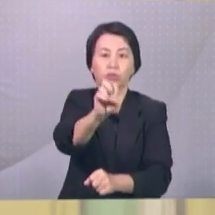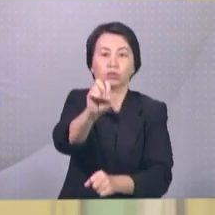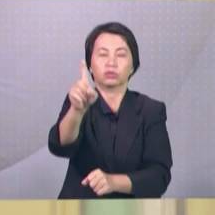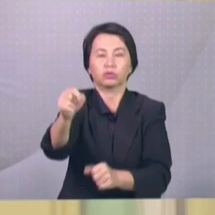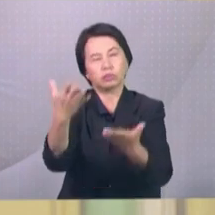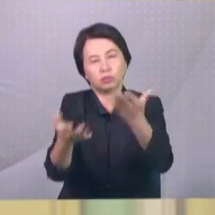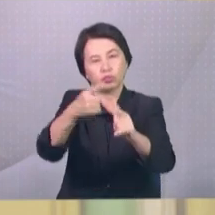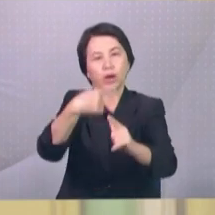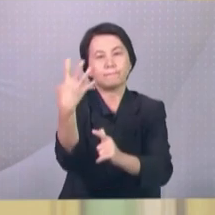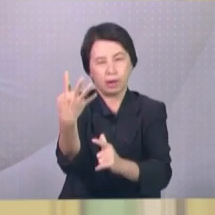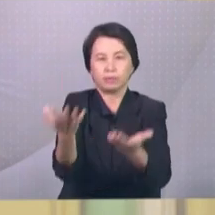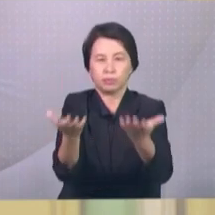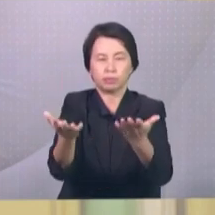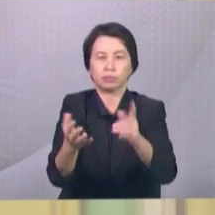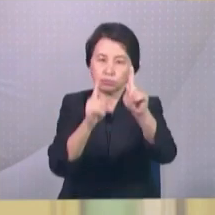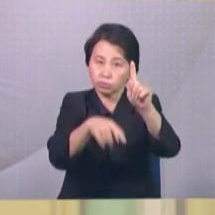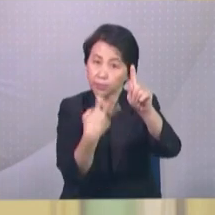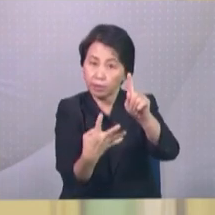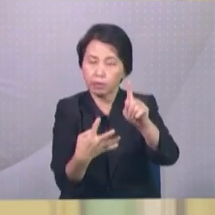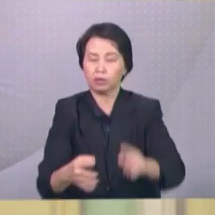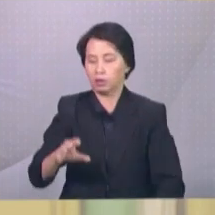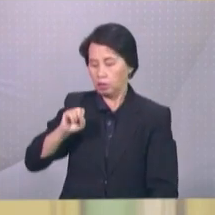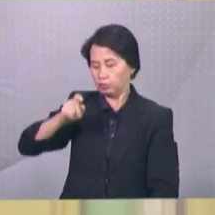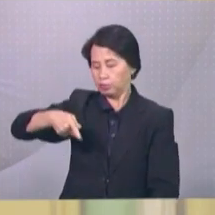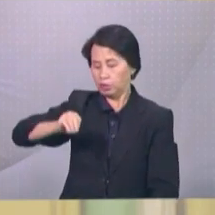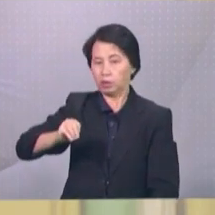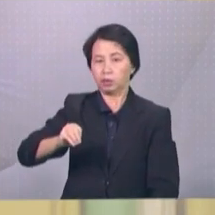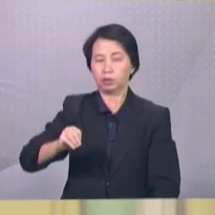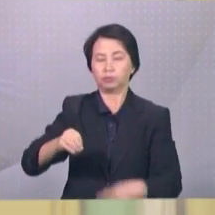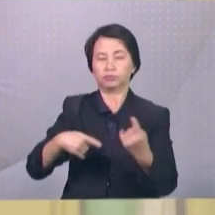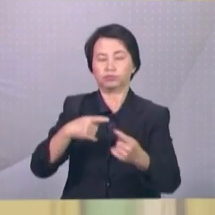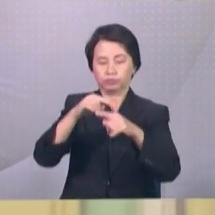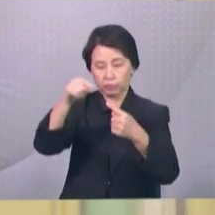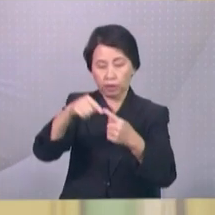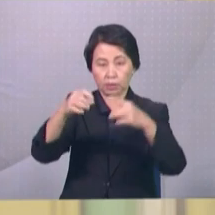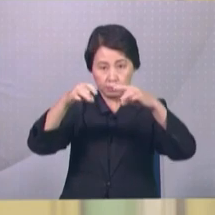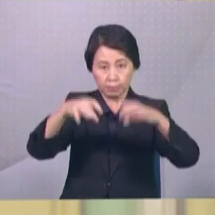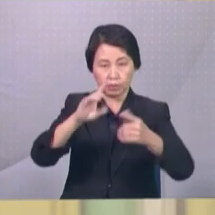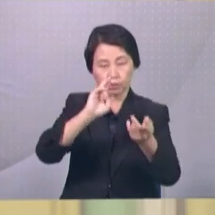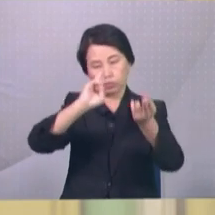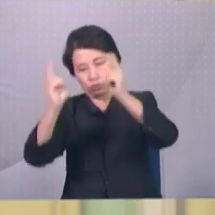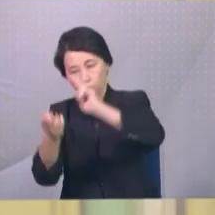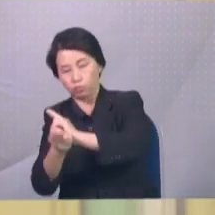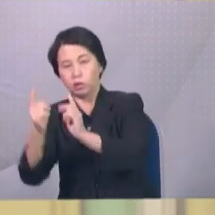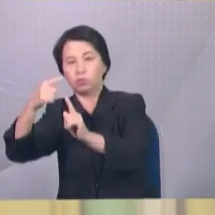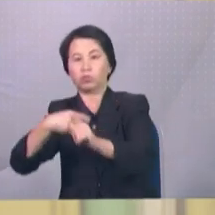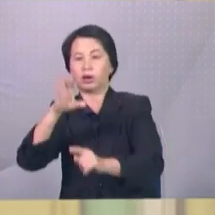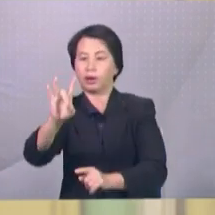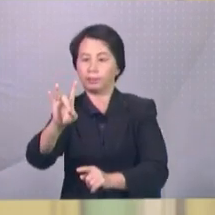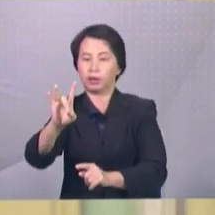Untuk calon STPM, tarikh peperiksaan semester kedua diubah kepada bulan